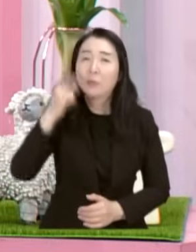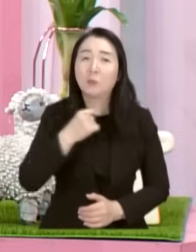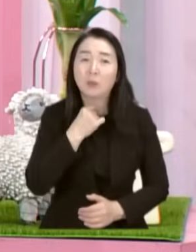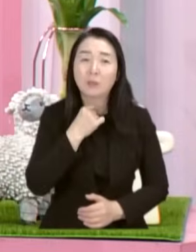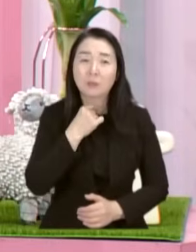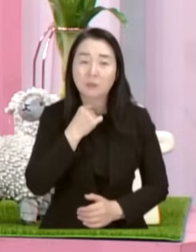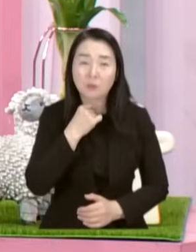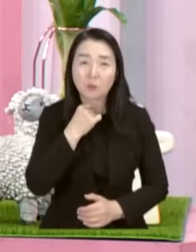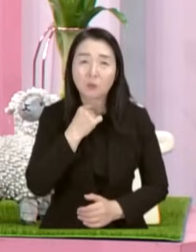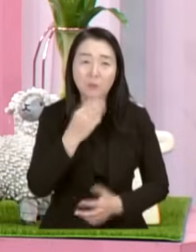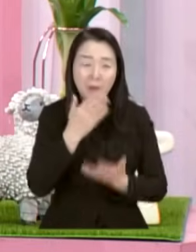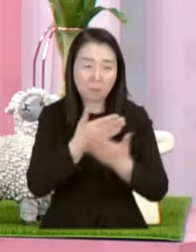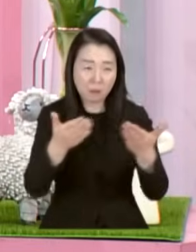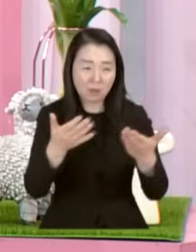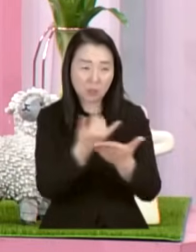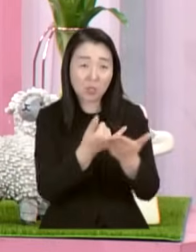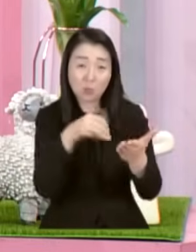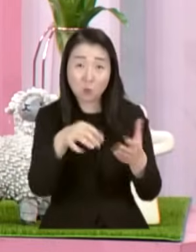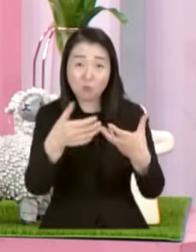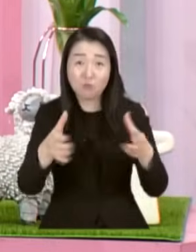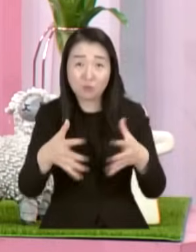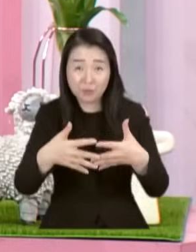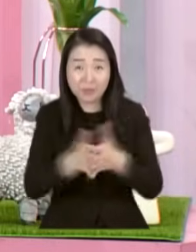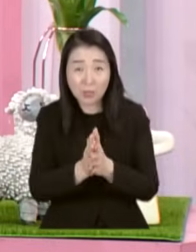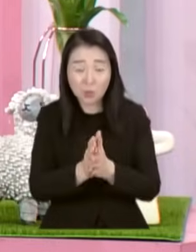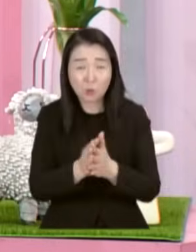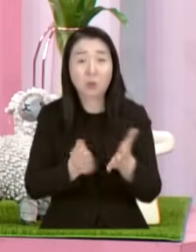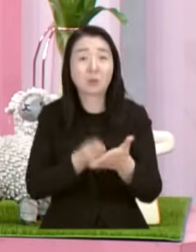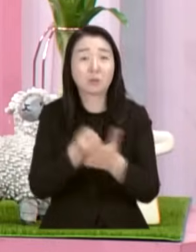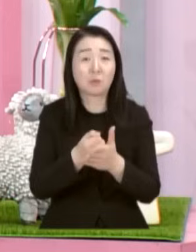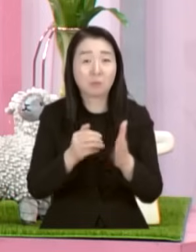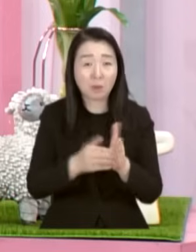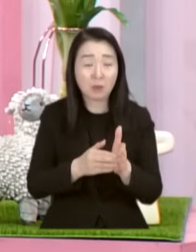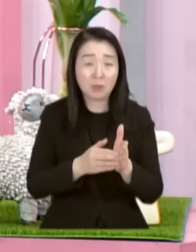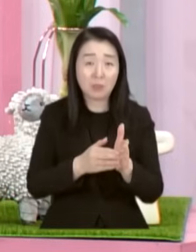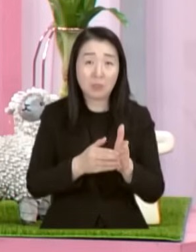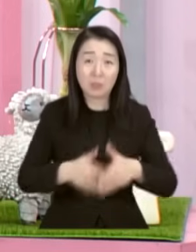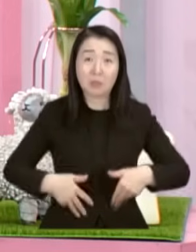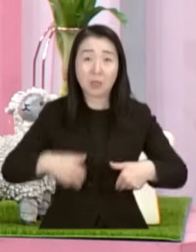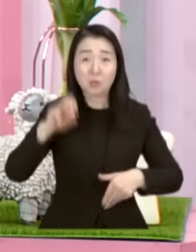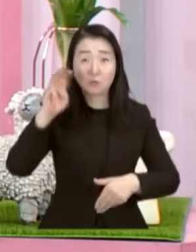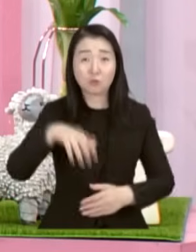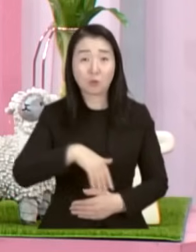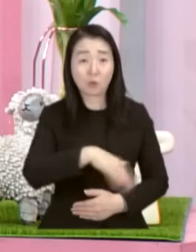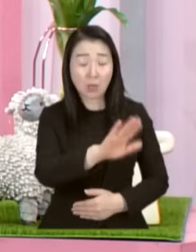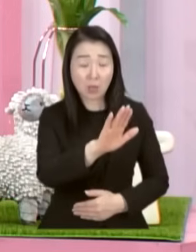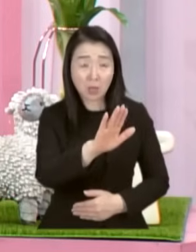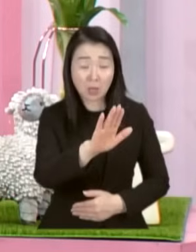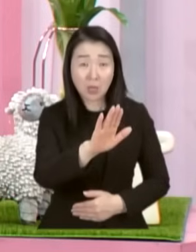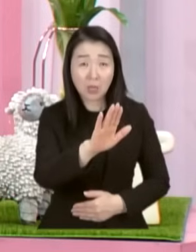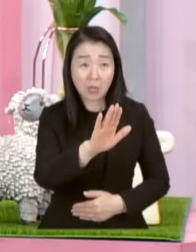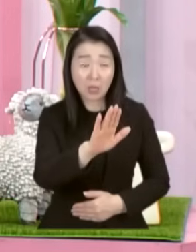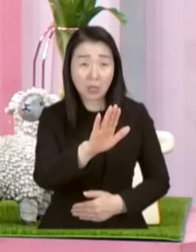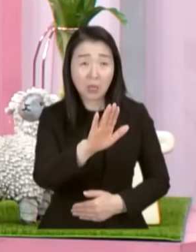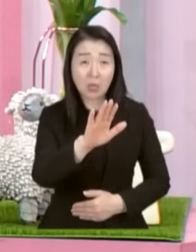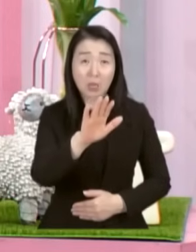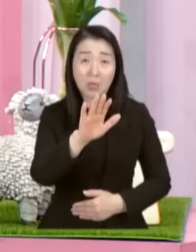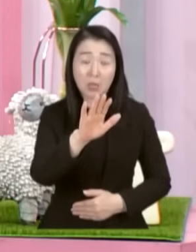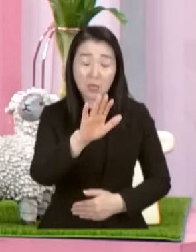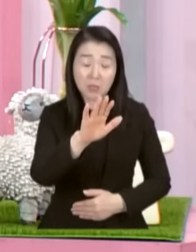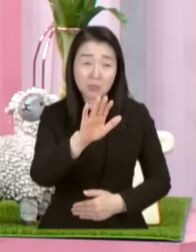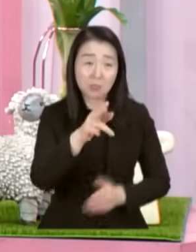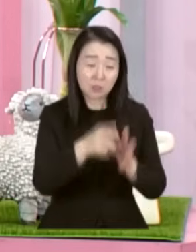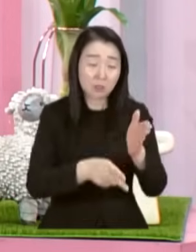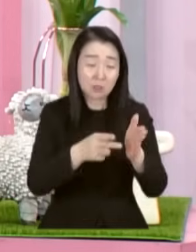이제 청량리 문 닫기로 결심하고 전 춘천을 가려고 경춘선 열차를 탄다는 걸